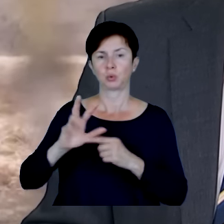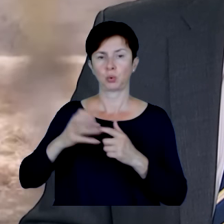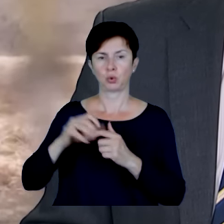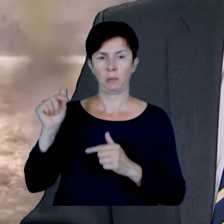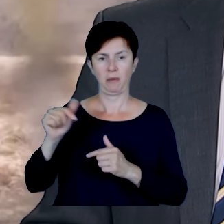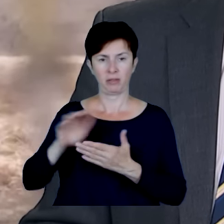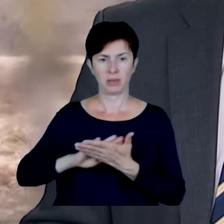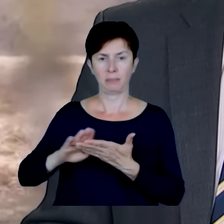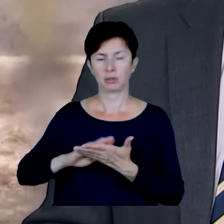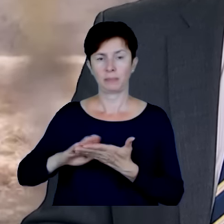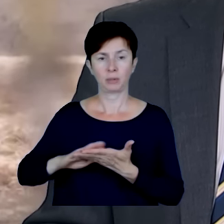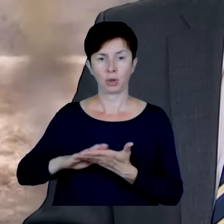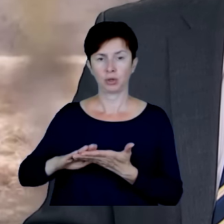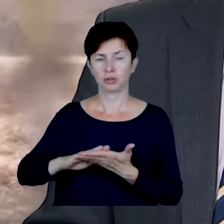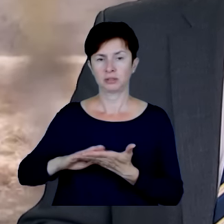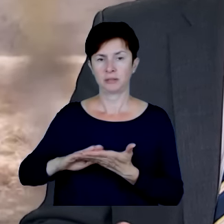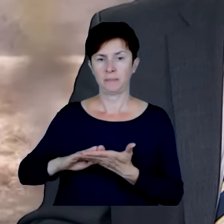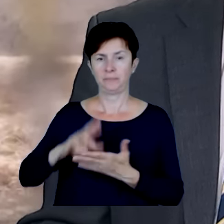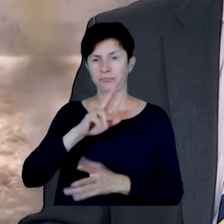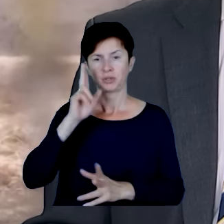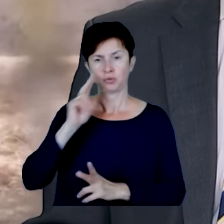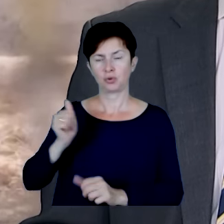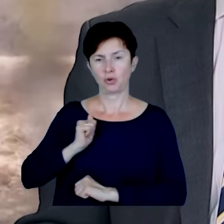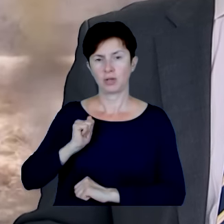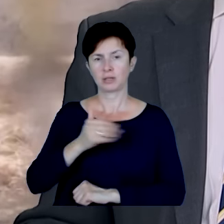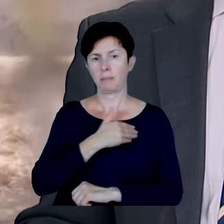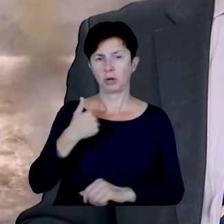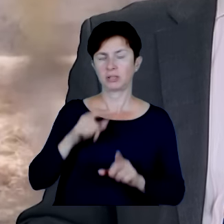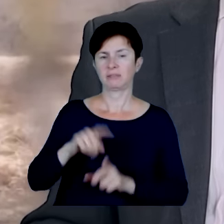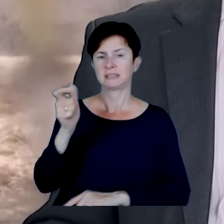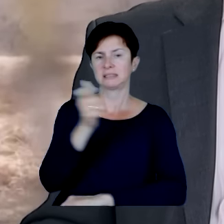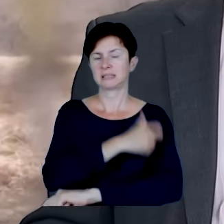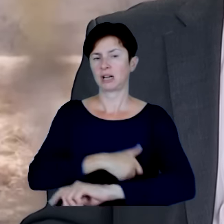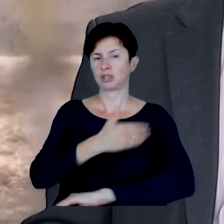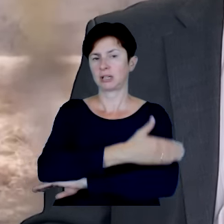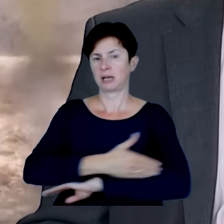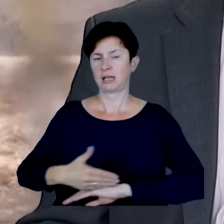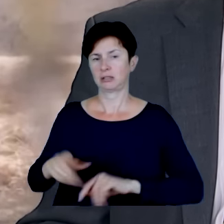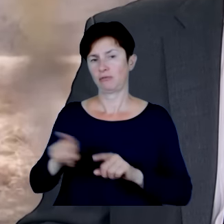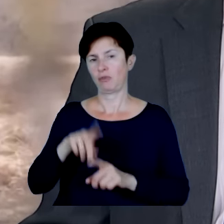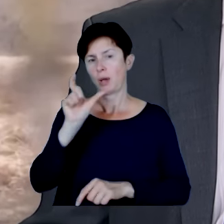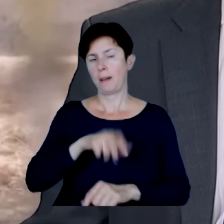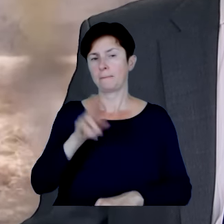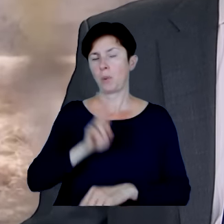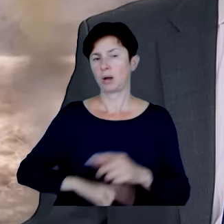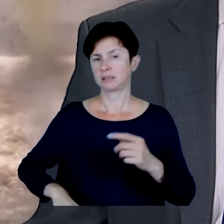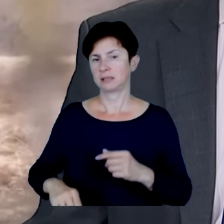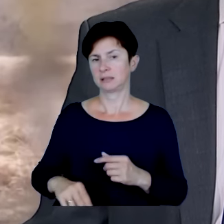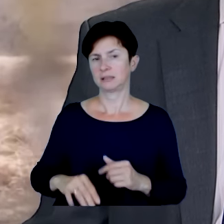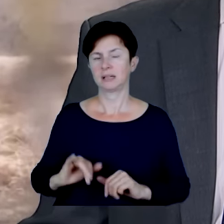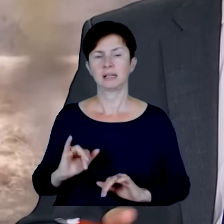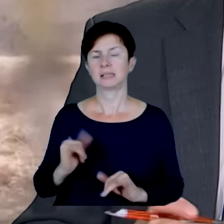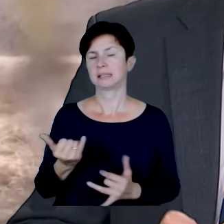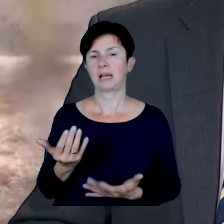przeprosić żołnierzy Wojska Polskiego, strażników granicznych, pewnie też i policjantów. Jak to się odbyło?